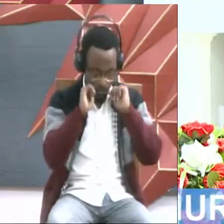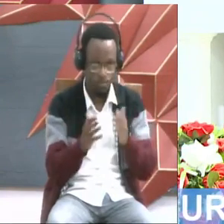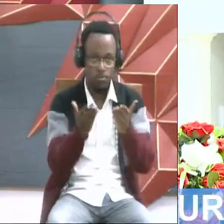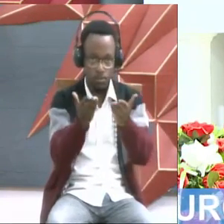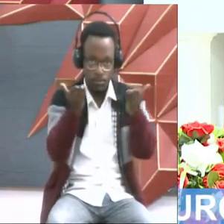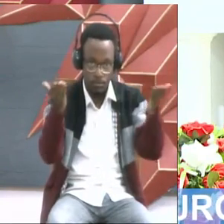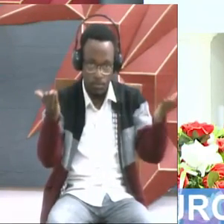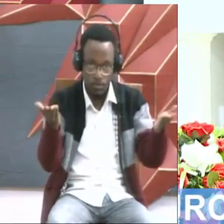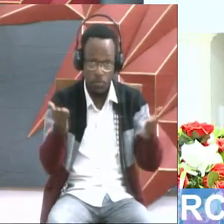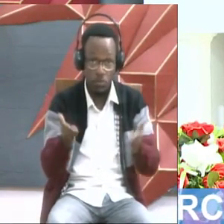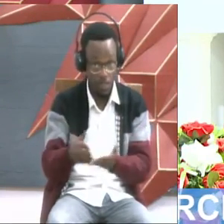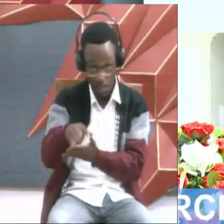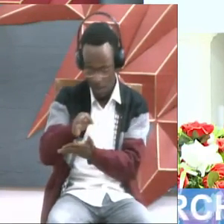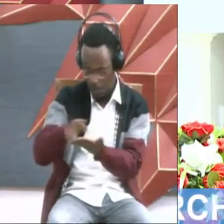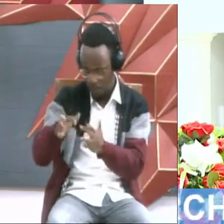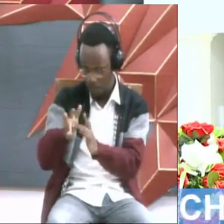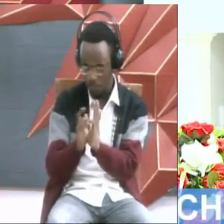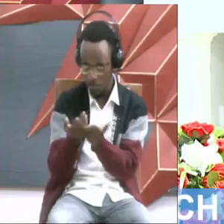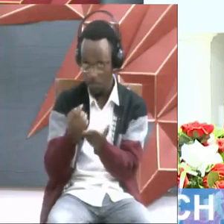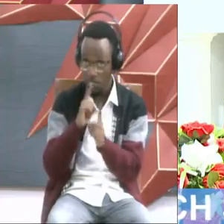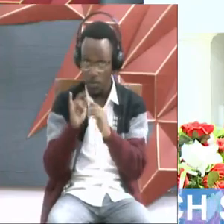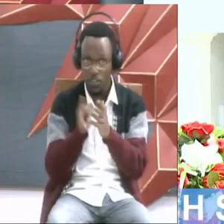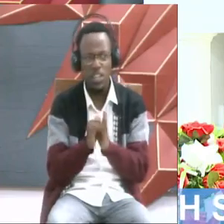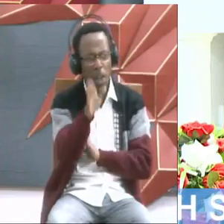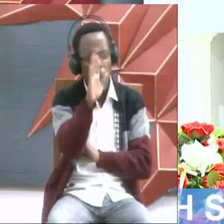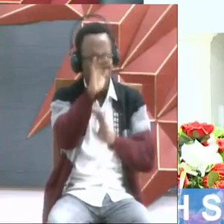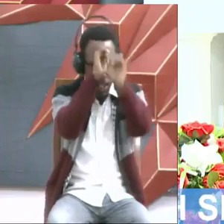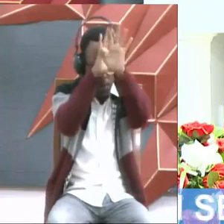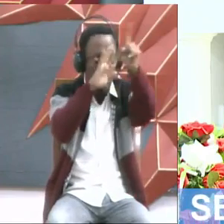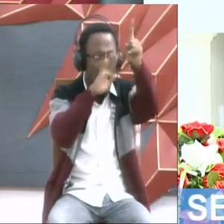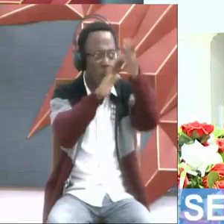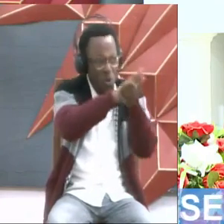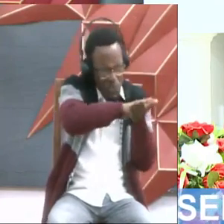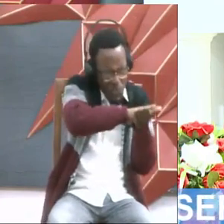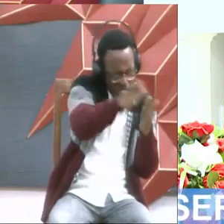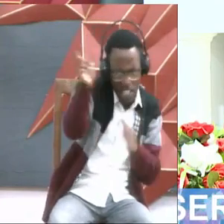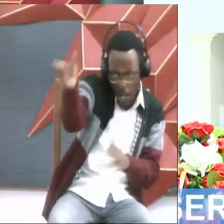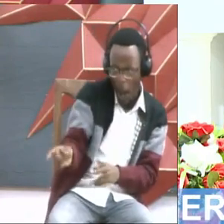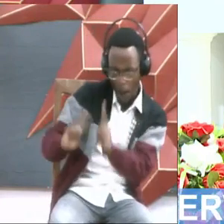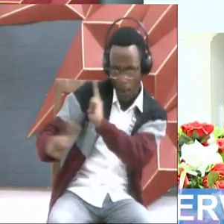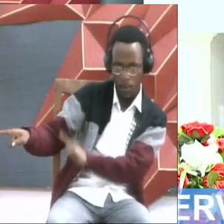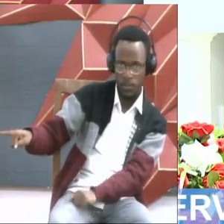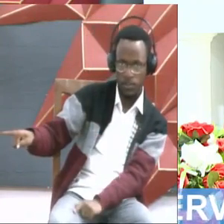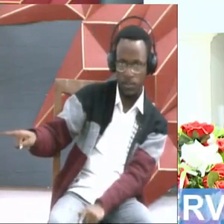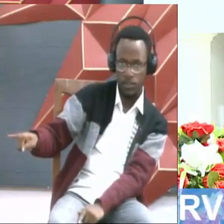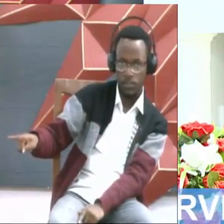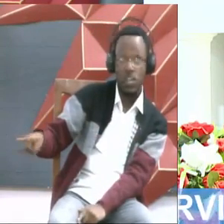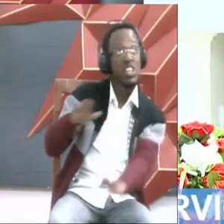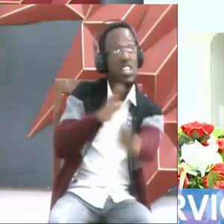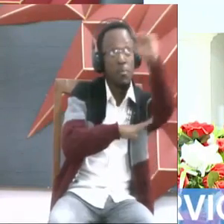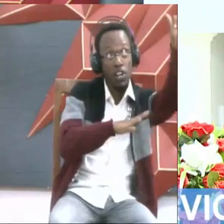vous bénisse. Cyanditse ngo data ubeze wewe nyine. Toi,